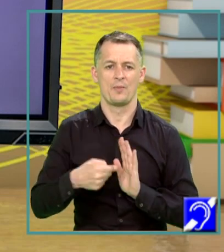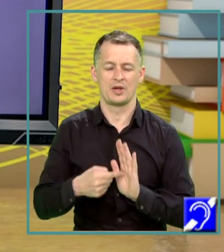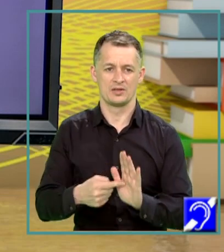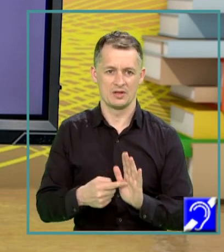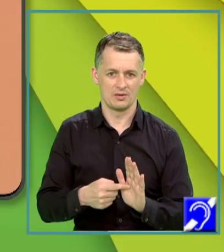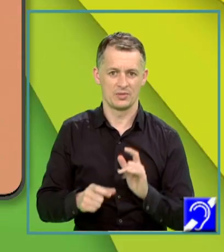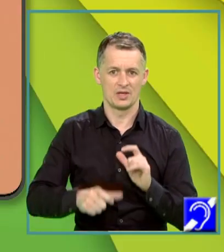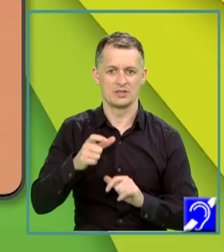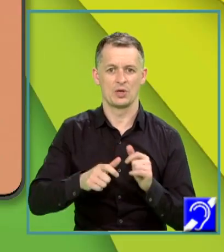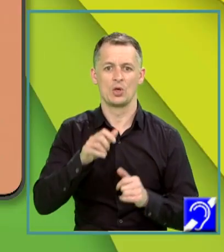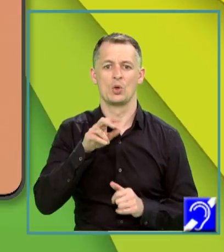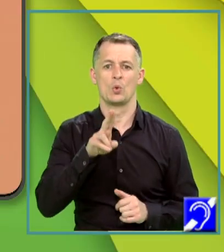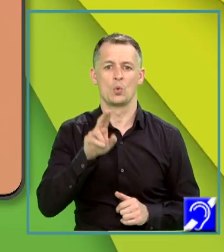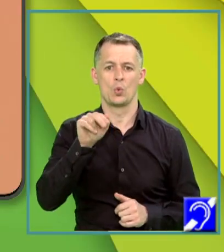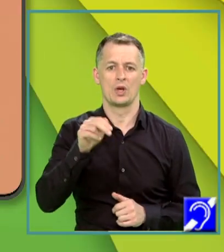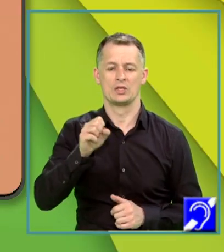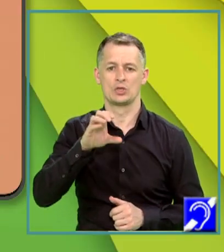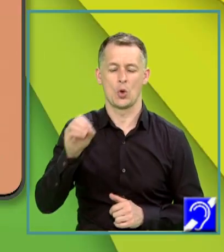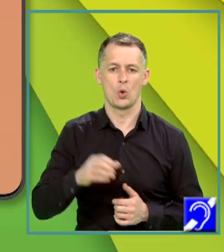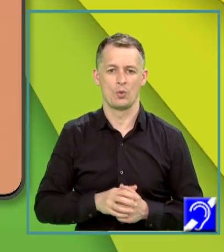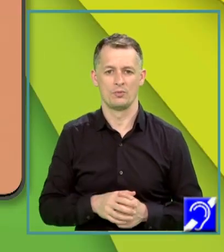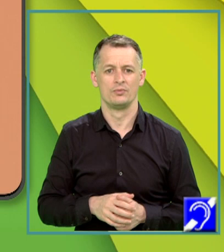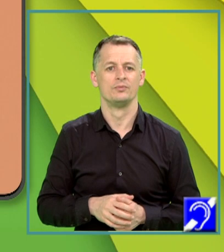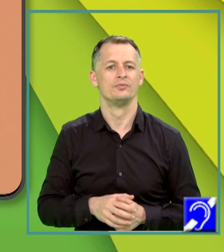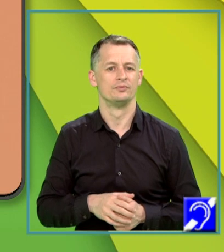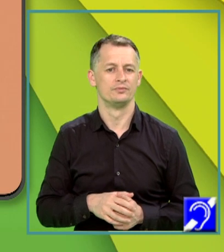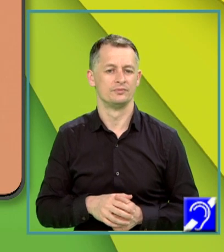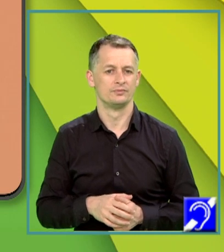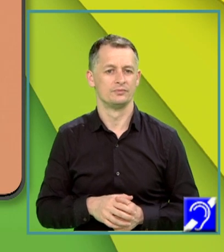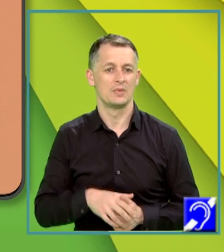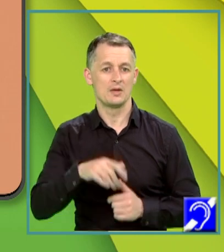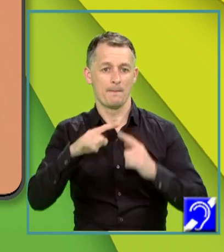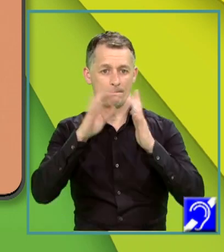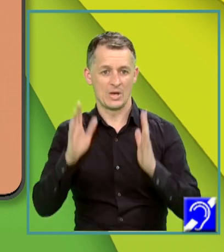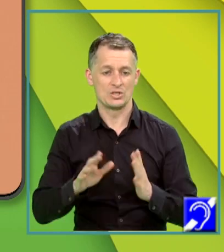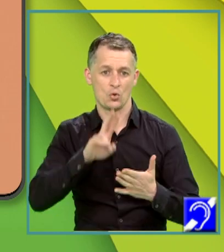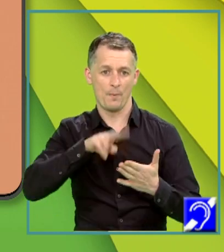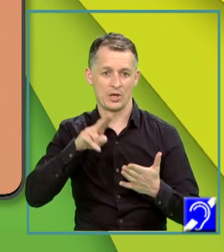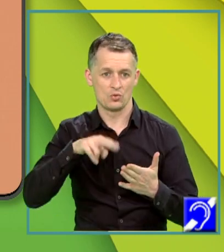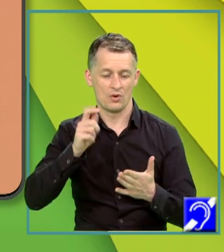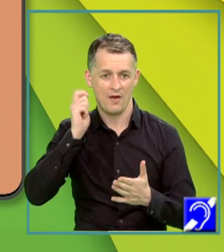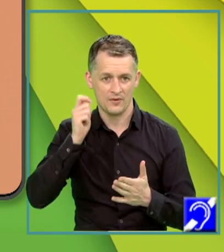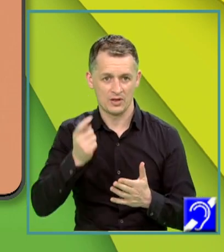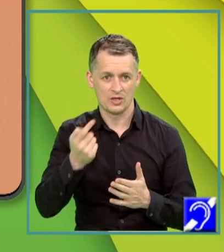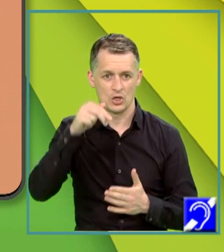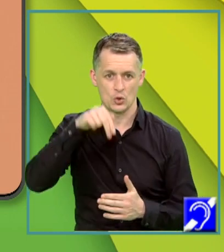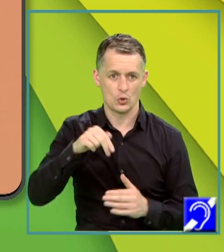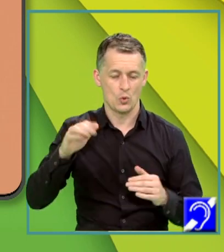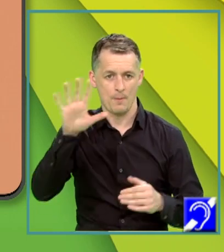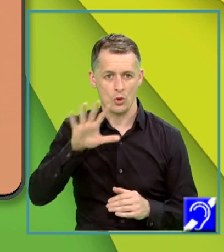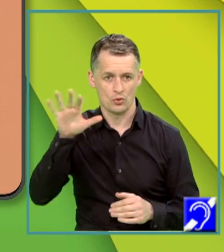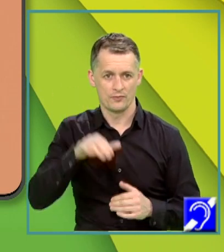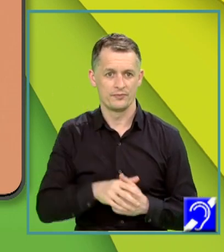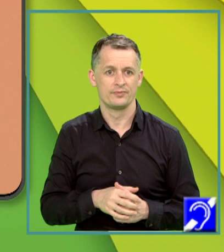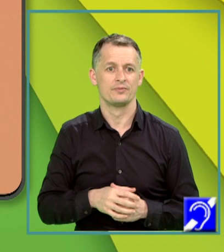mondial UNESCO sunt incluse bisericile cu picturi exterioare din nordul Moldovei bisericile